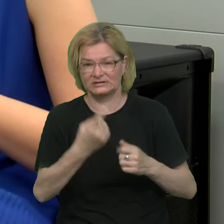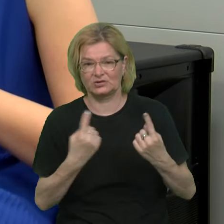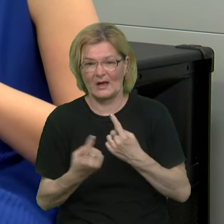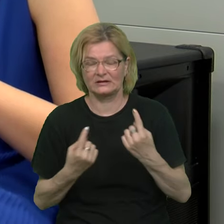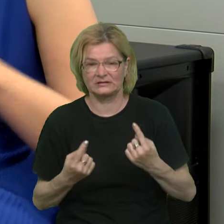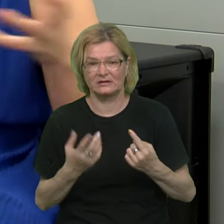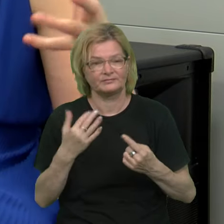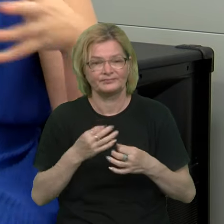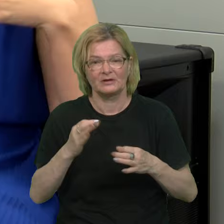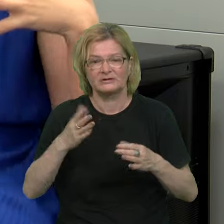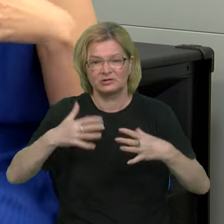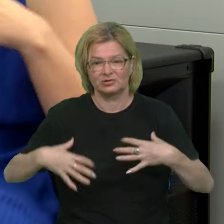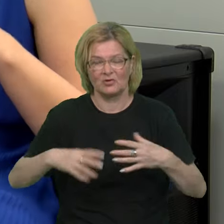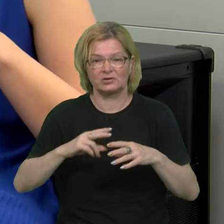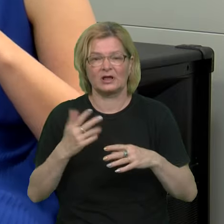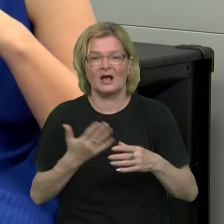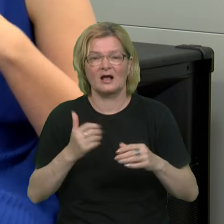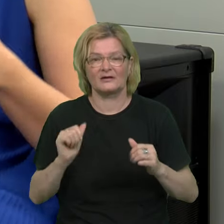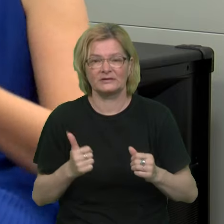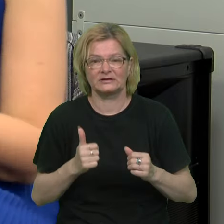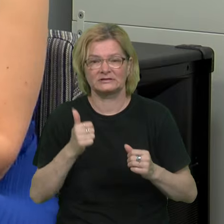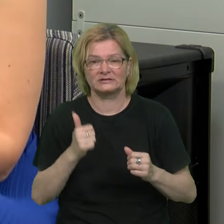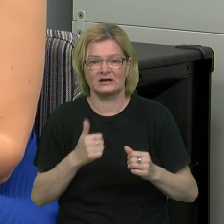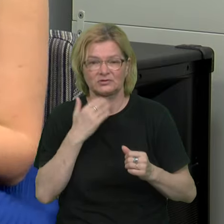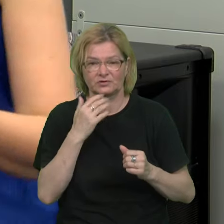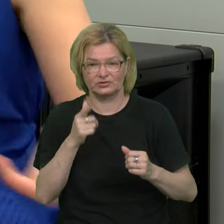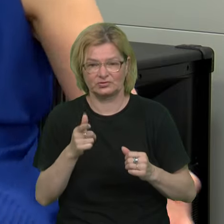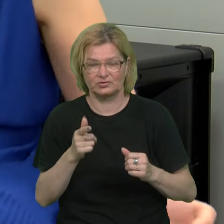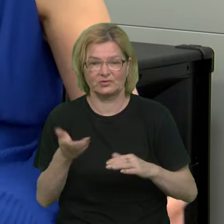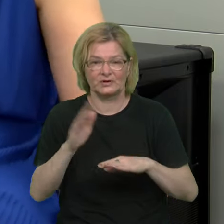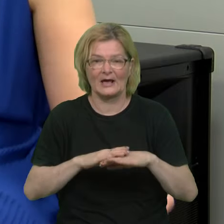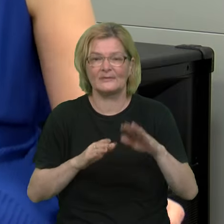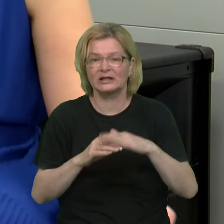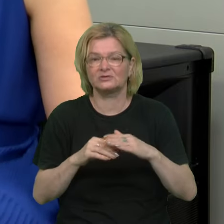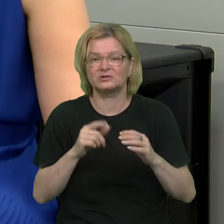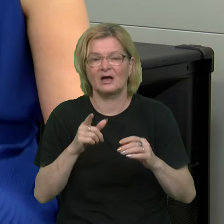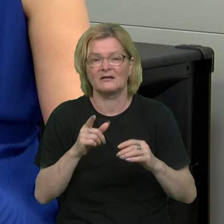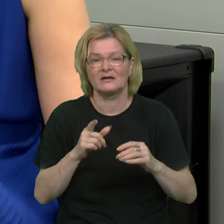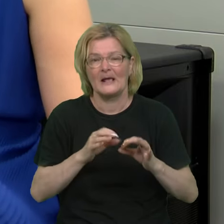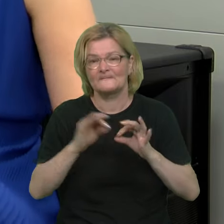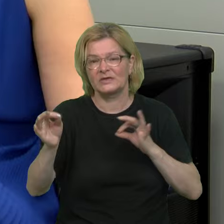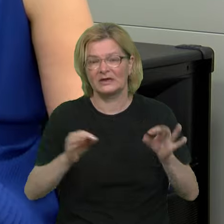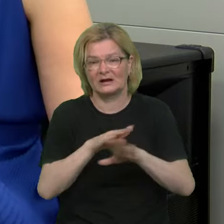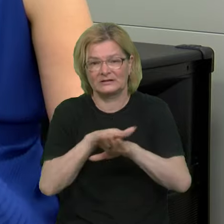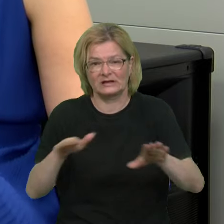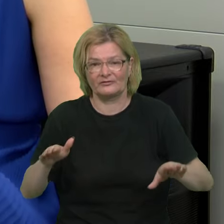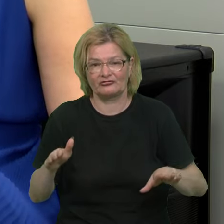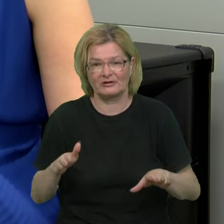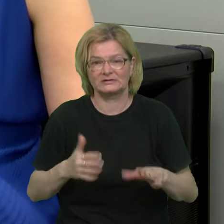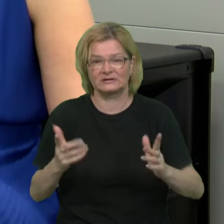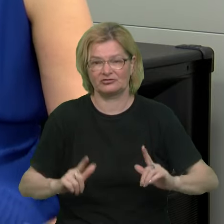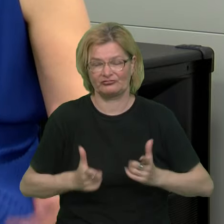zdravstvena situacija i vi u tom trenutku ostanete apsolutno bez dojke u svijetu kakav jeste danas gdje su apsolutno nametnuta sva ta mjerila